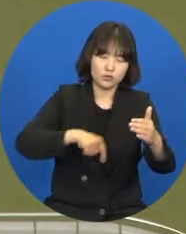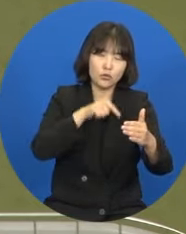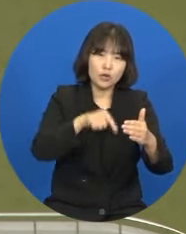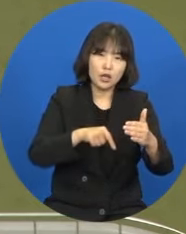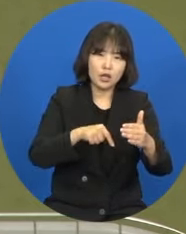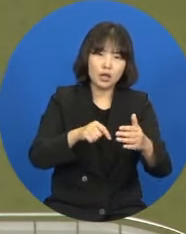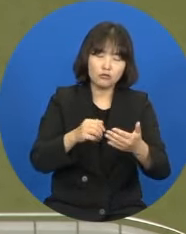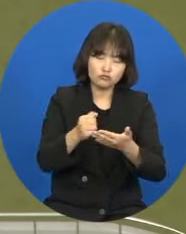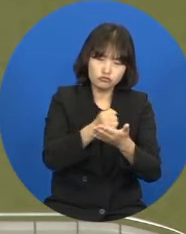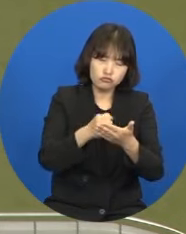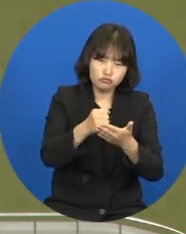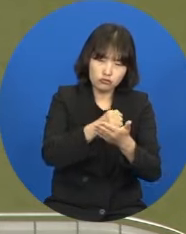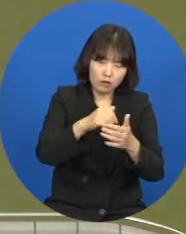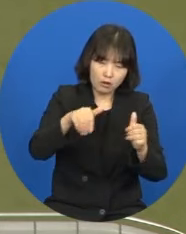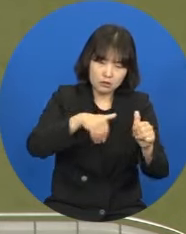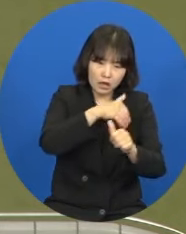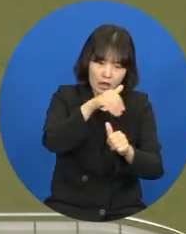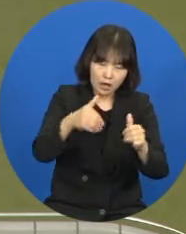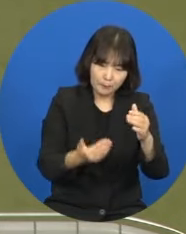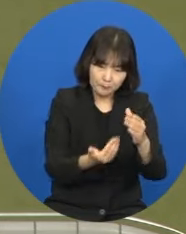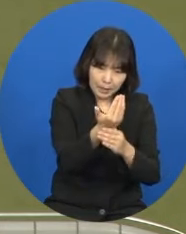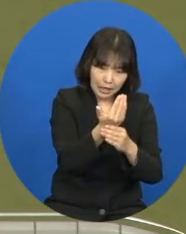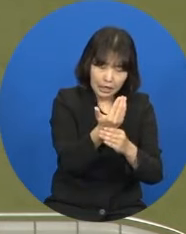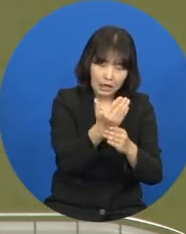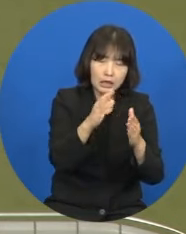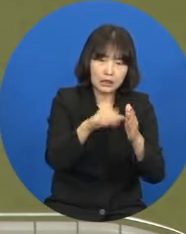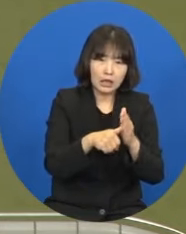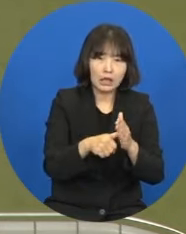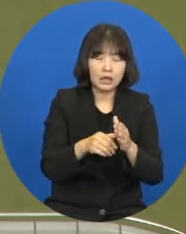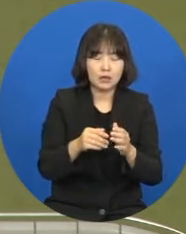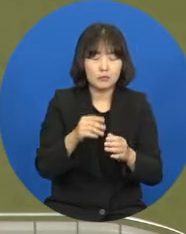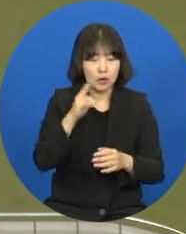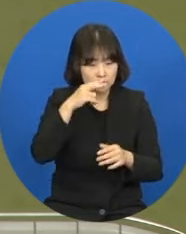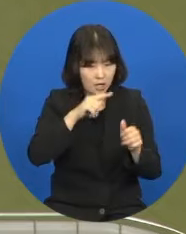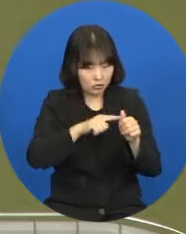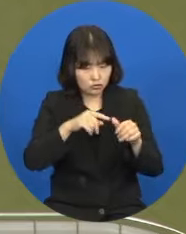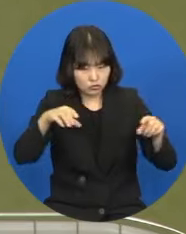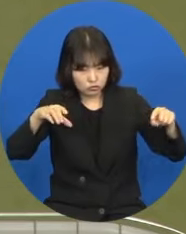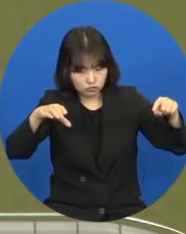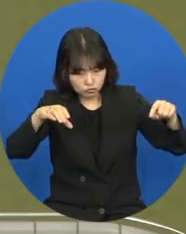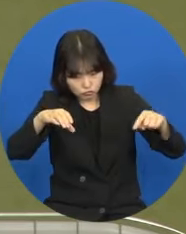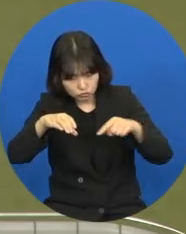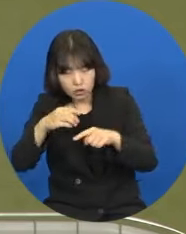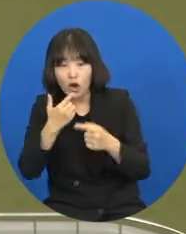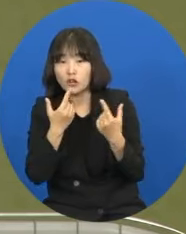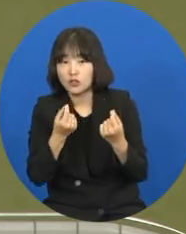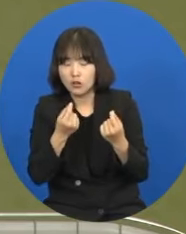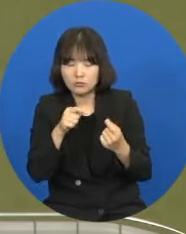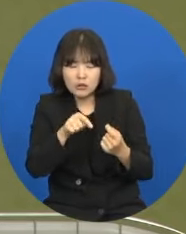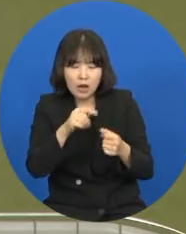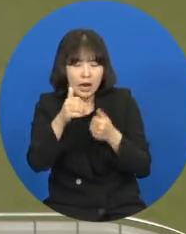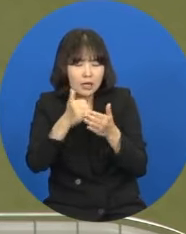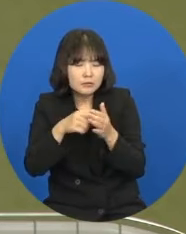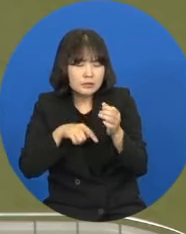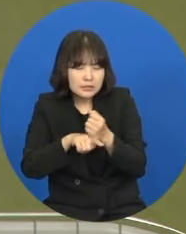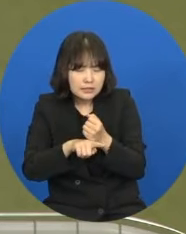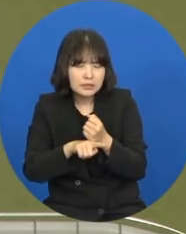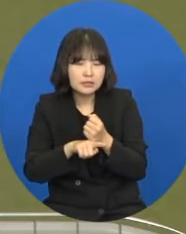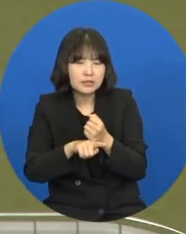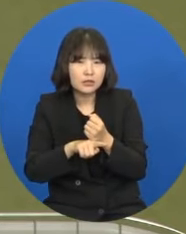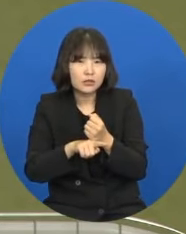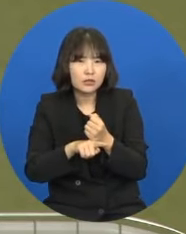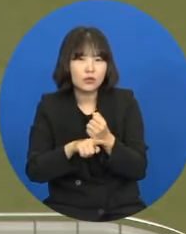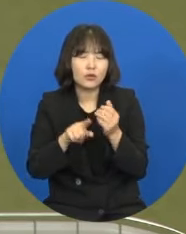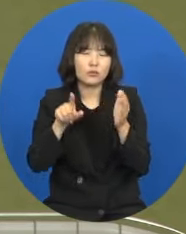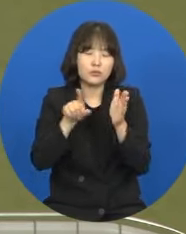수 없는 상황이 벌어졌을 때 마치 사월이 굴에 들어온 것처럼 그것을 하나님의 뜻이라고 해석하고 싶은 그런